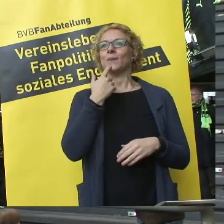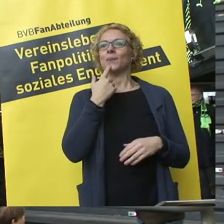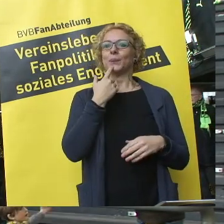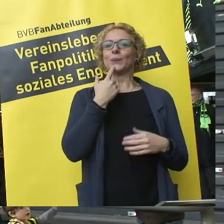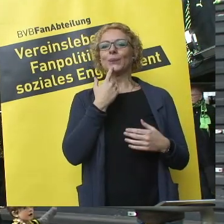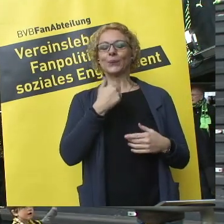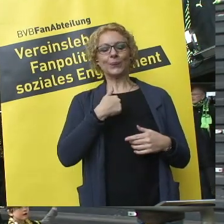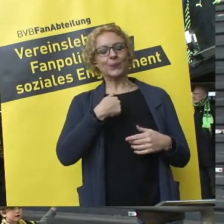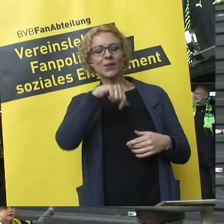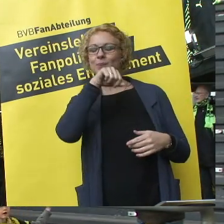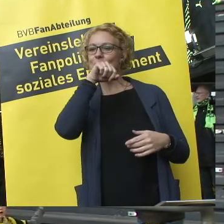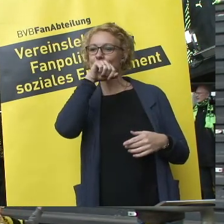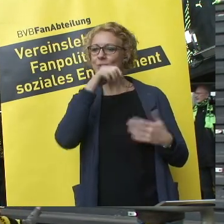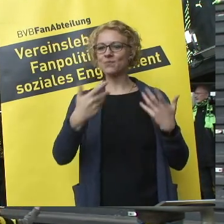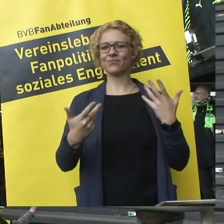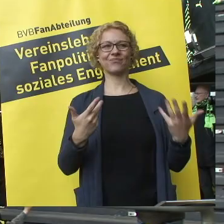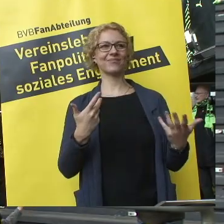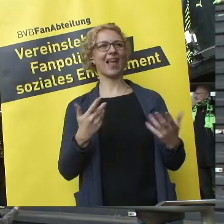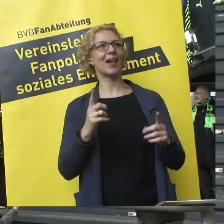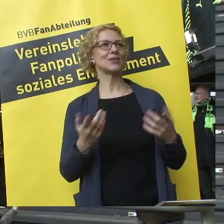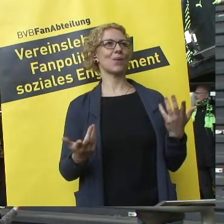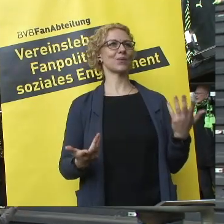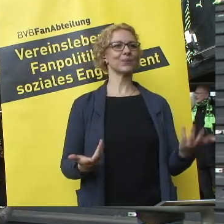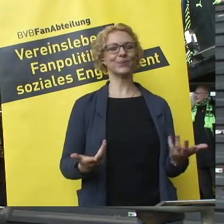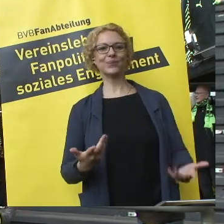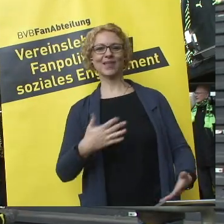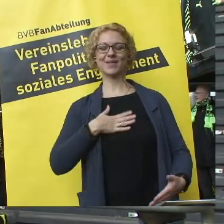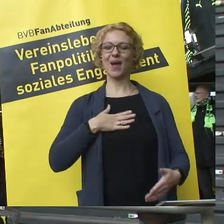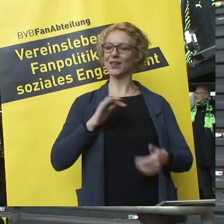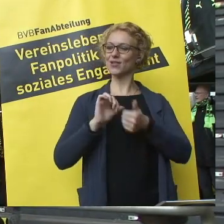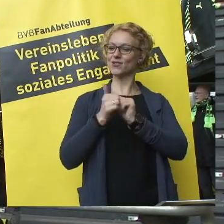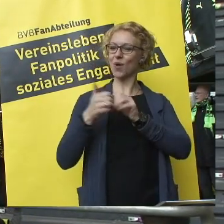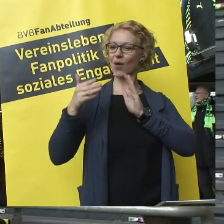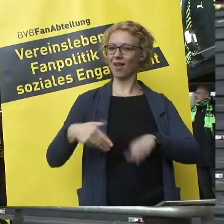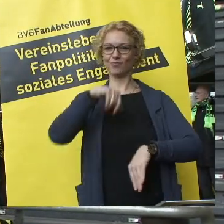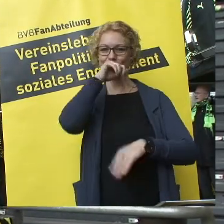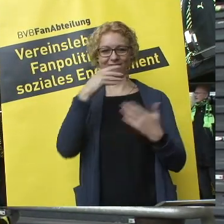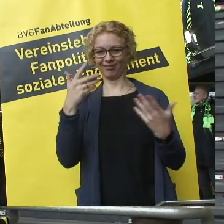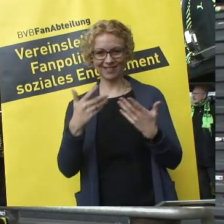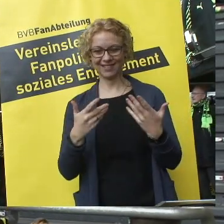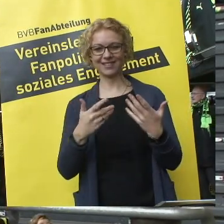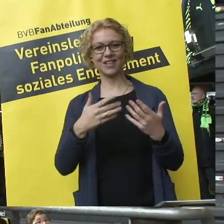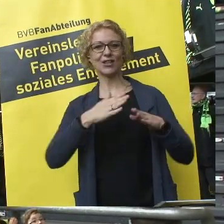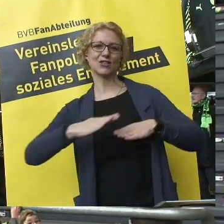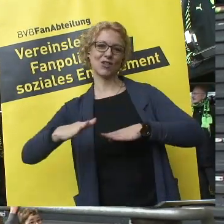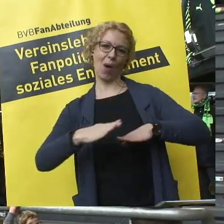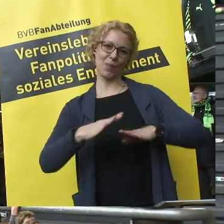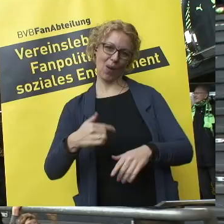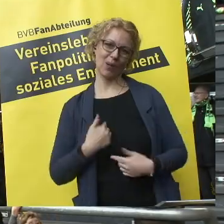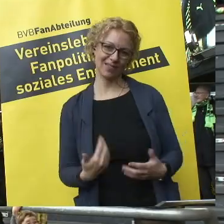Also mein Liebling, also wenn ich meine Sportart als Liebling habe, dann mache ich gerne